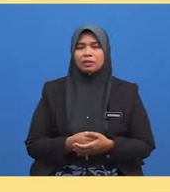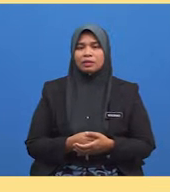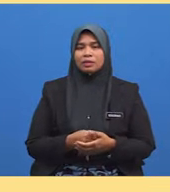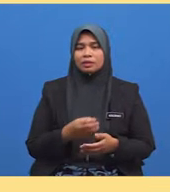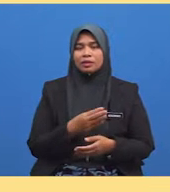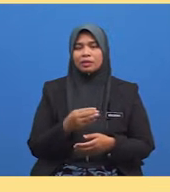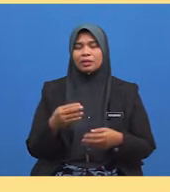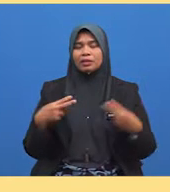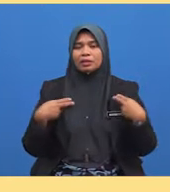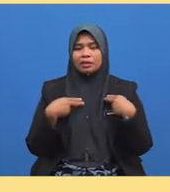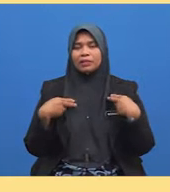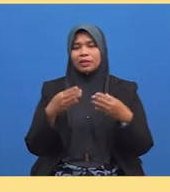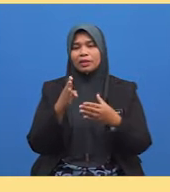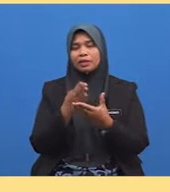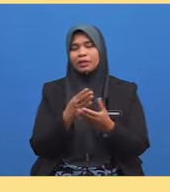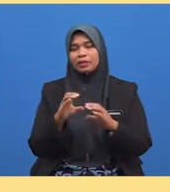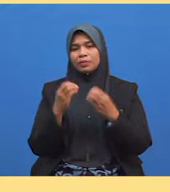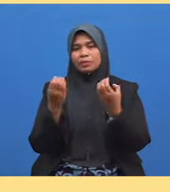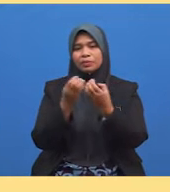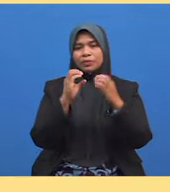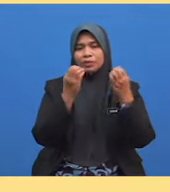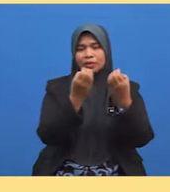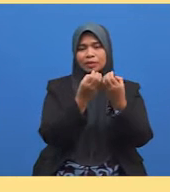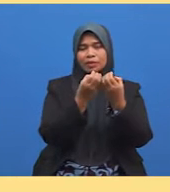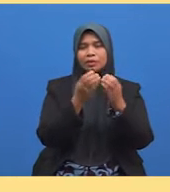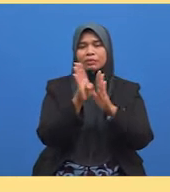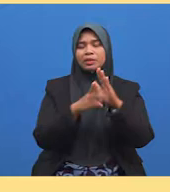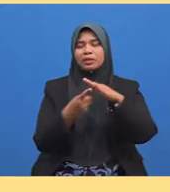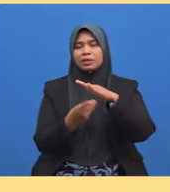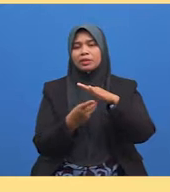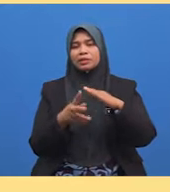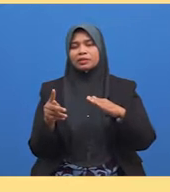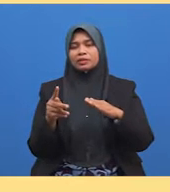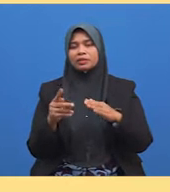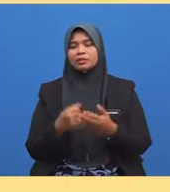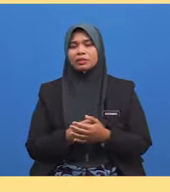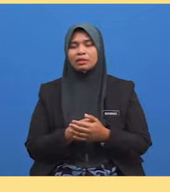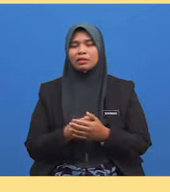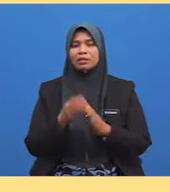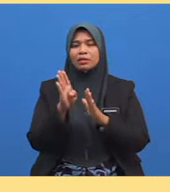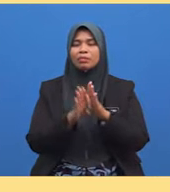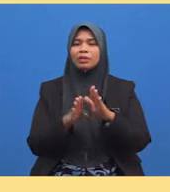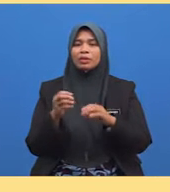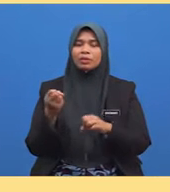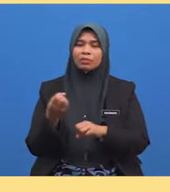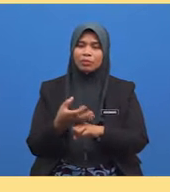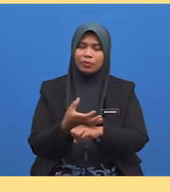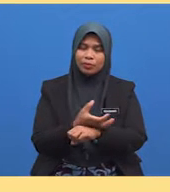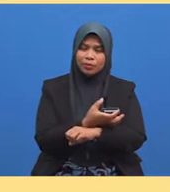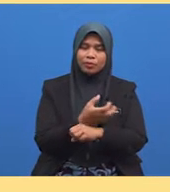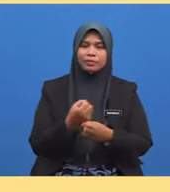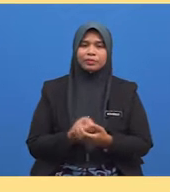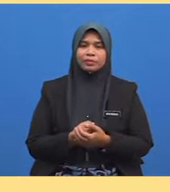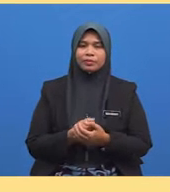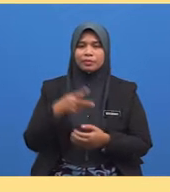homeotherma akan dikelaskan berdasarkan sama ada ia berbulu pelepah atau tidak